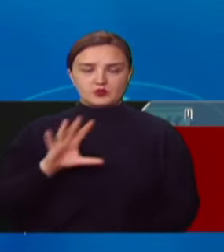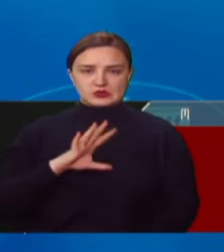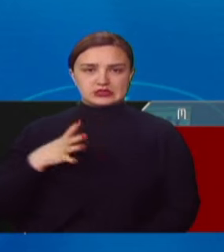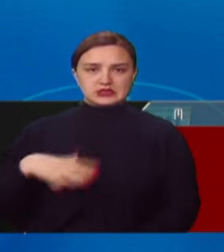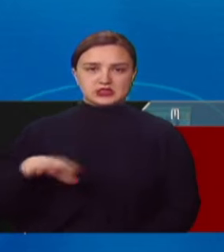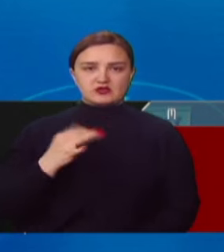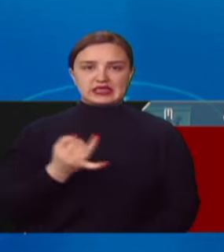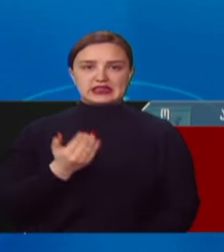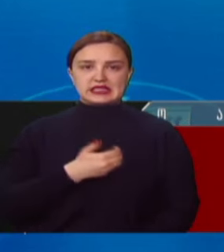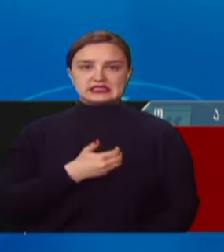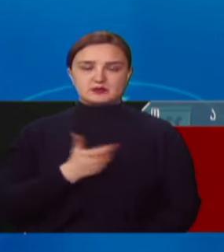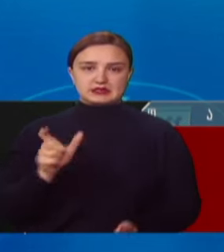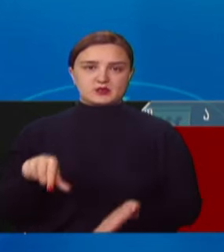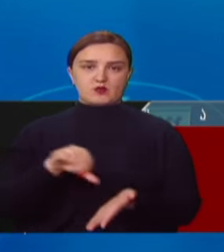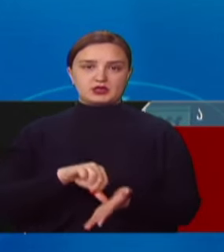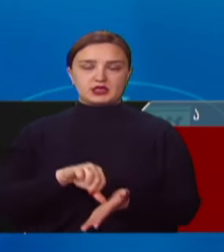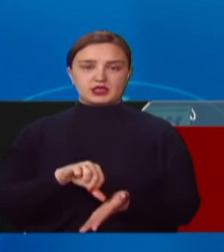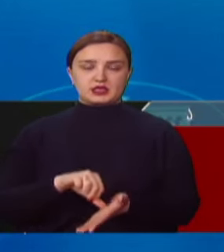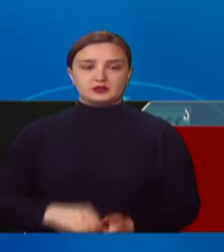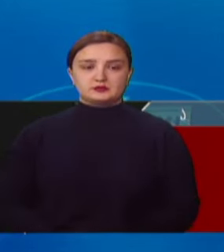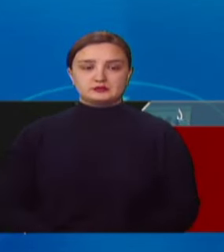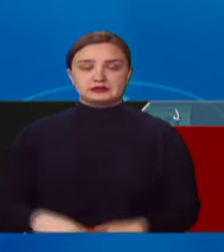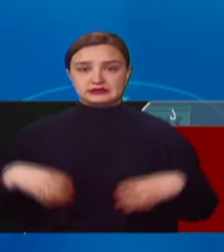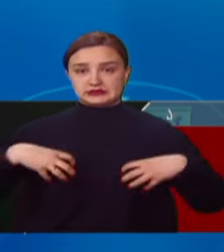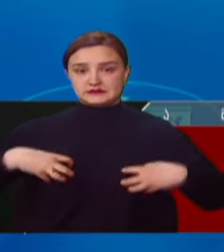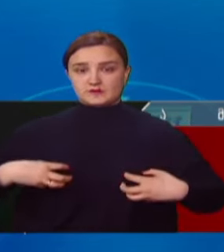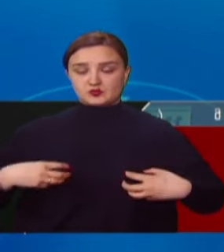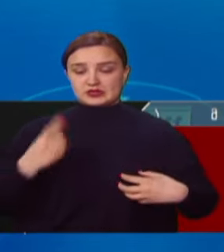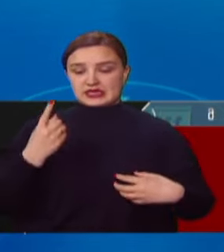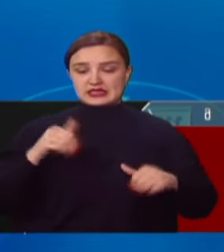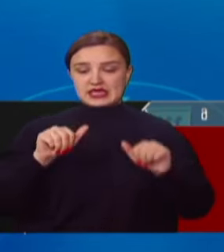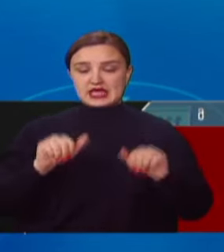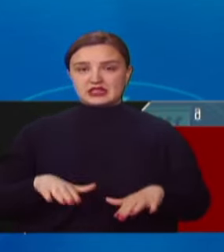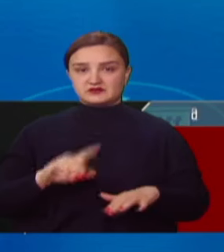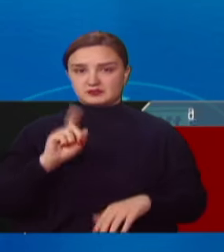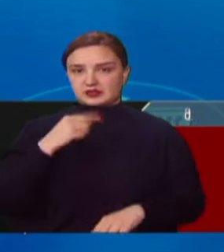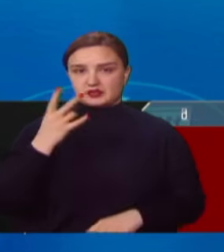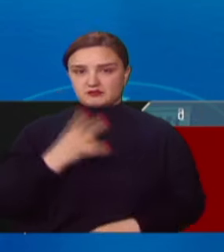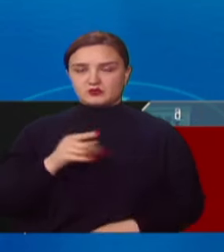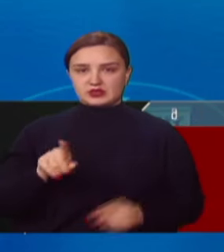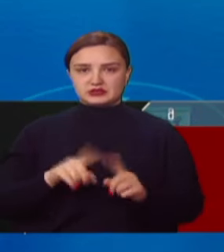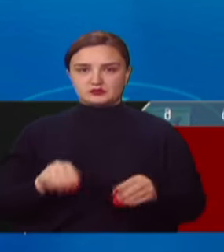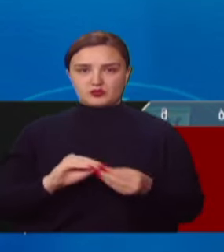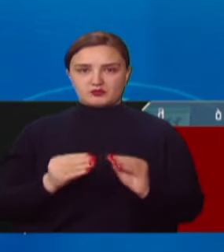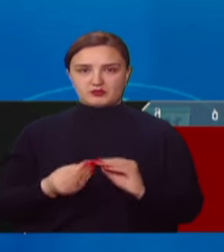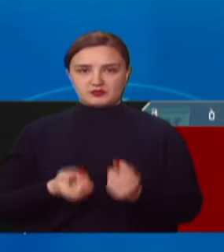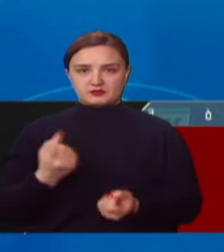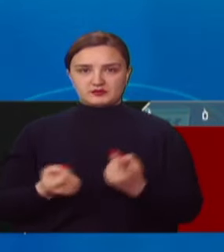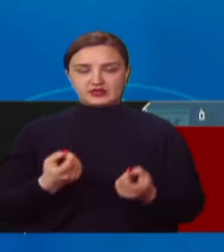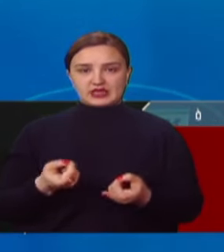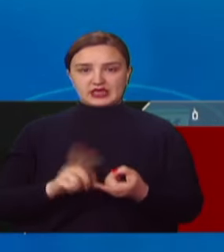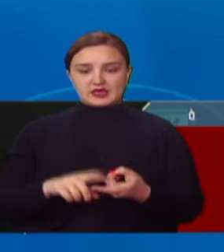საქართველოს ინტერესების წარმომადგენელი. სამწუხაროდ ერთ საკადრო გადაწყვეტილებებს, რა თქმა უნდა, ასეთი პრობლემები, რაც